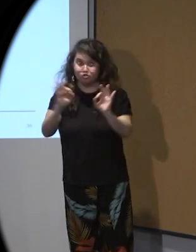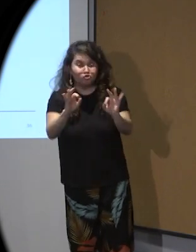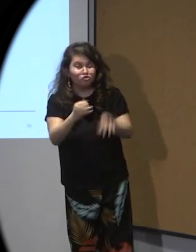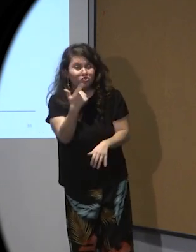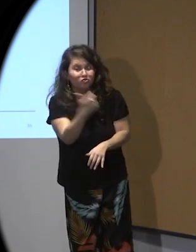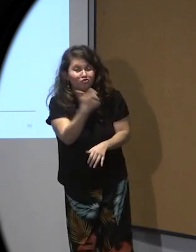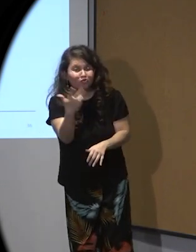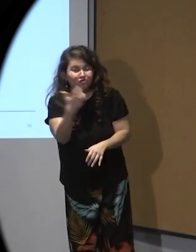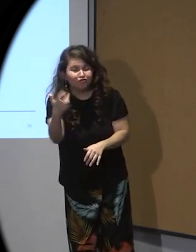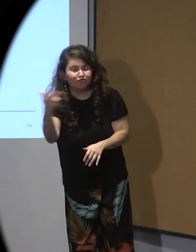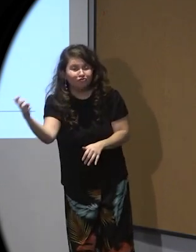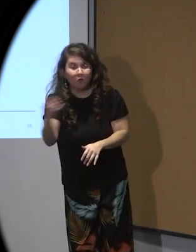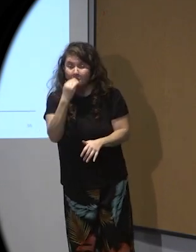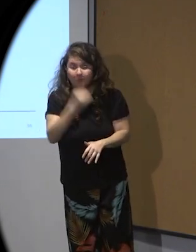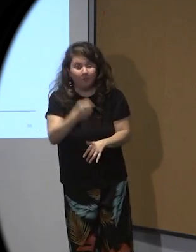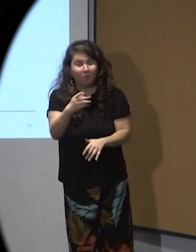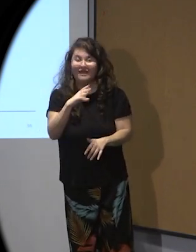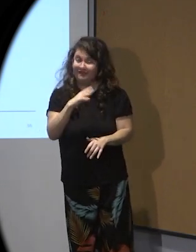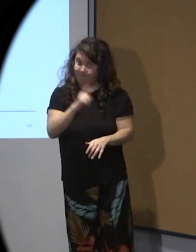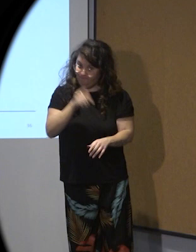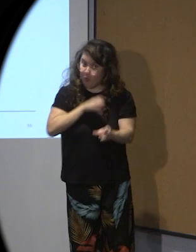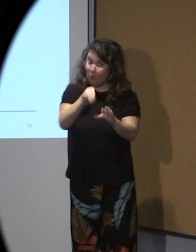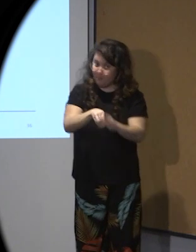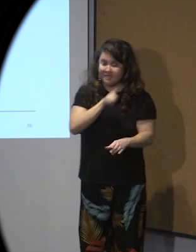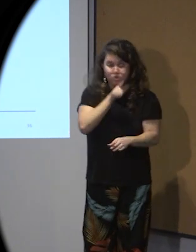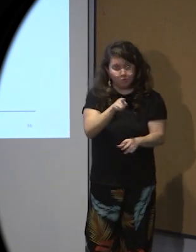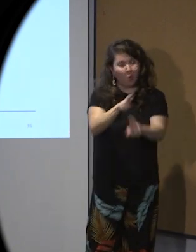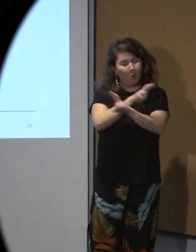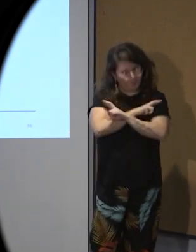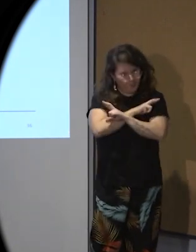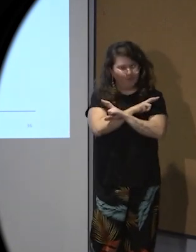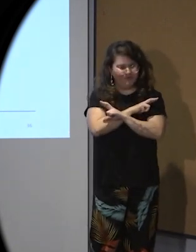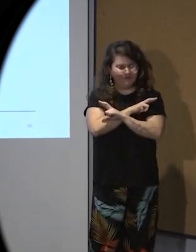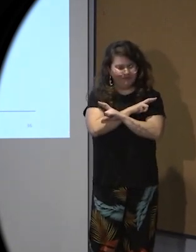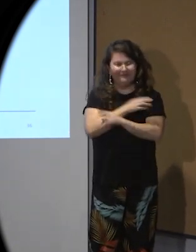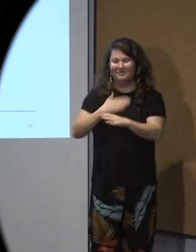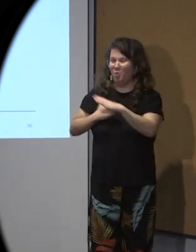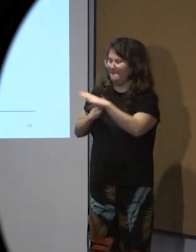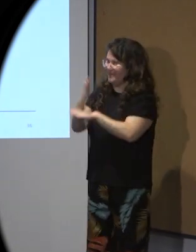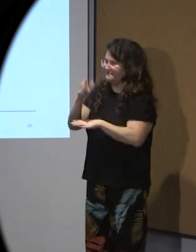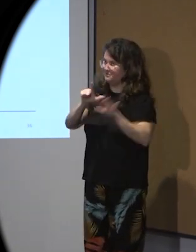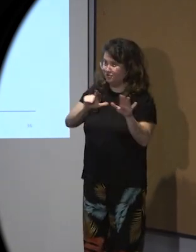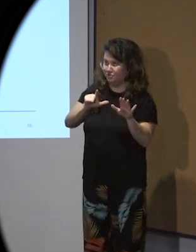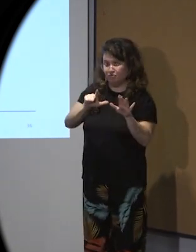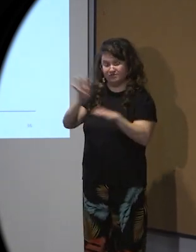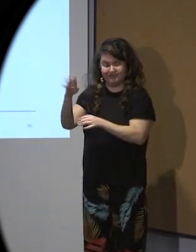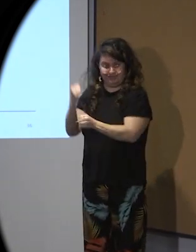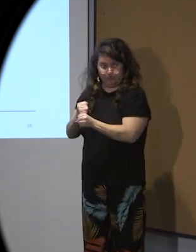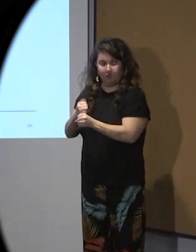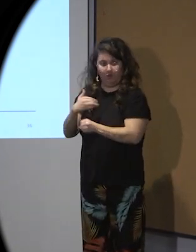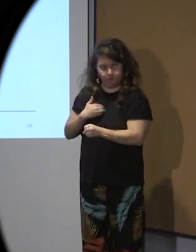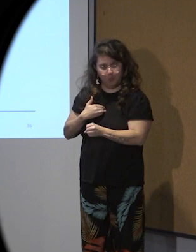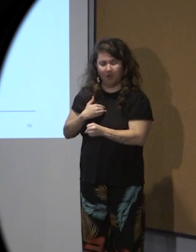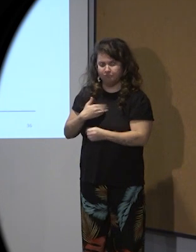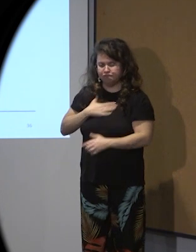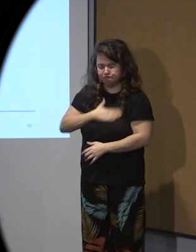pauses. Voilà, absolument. Parce qu'il faut des jours off. Voilà, c'est ça. Et j'ai plus de 74 ans et je suis content d'avoir une activité physique. Voilà. Donc je